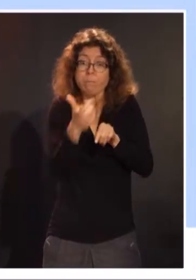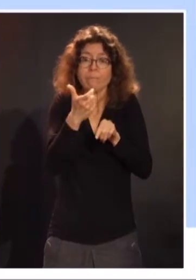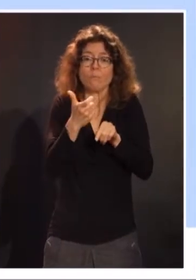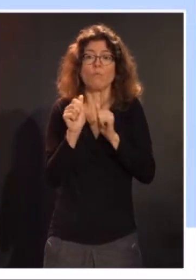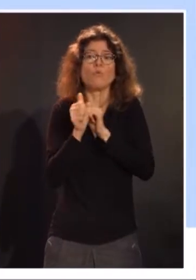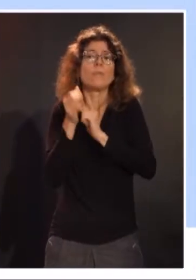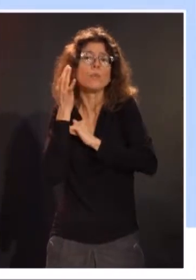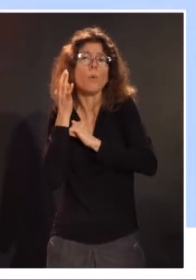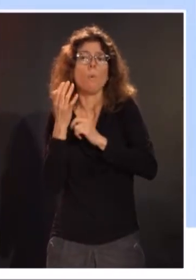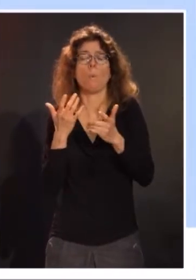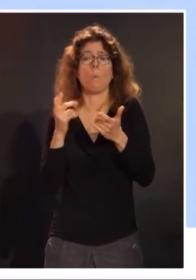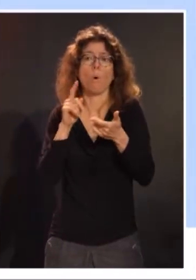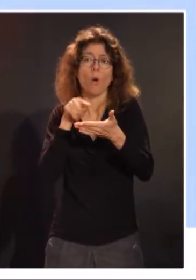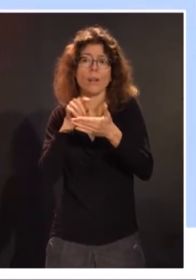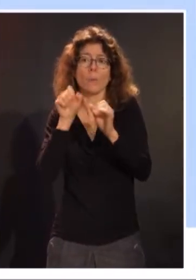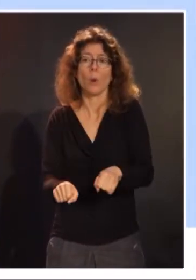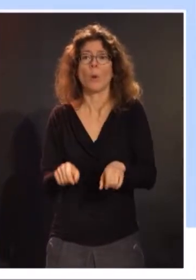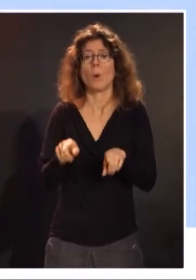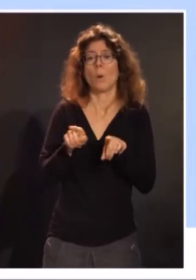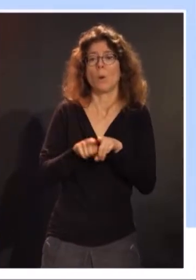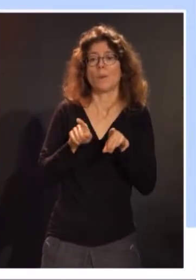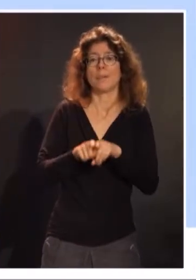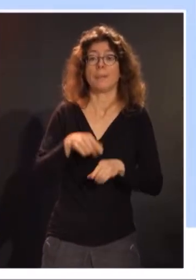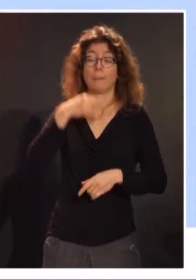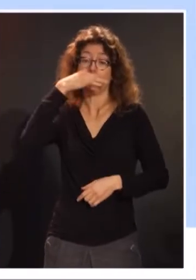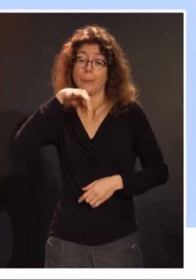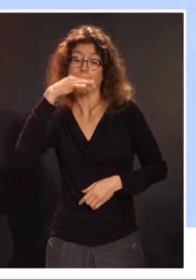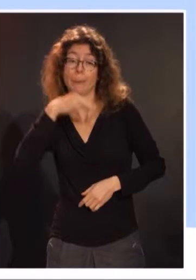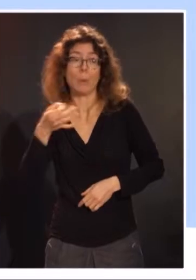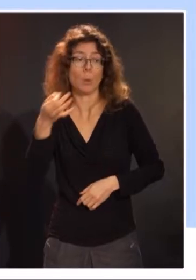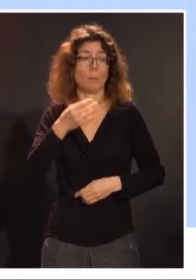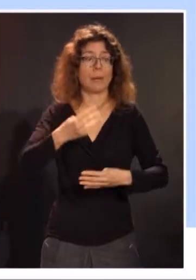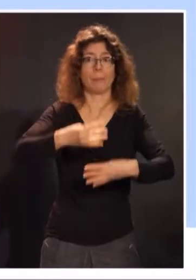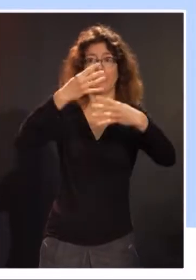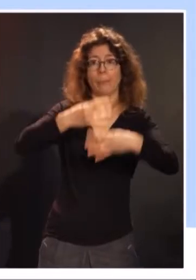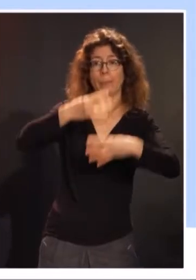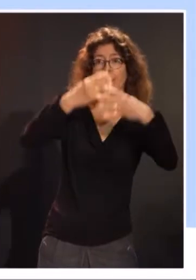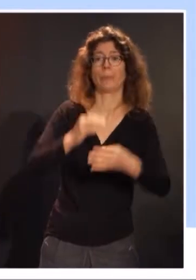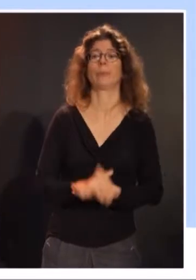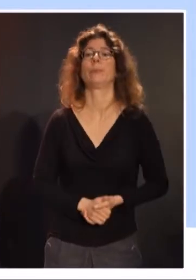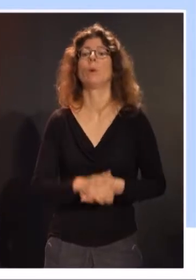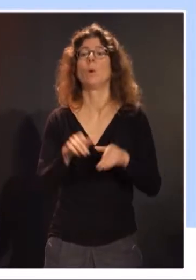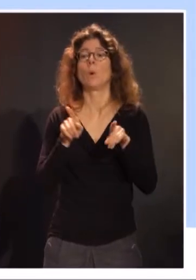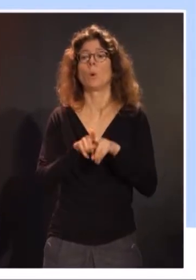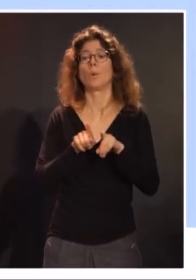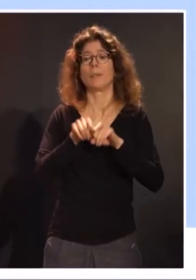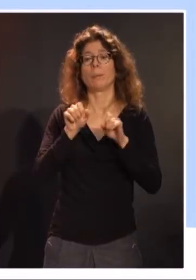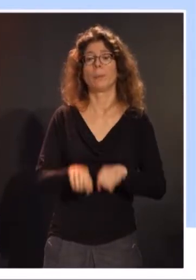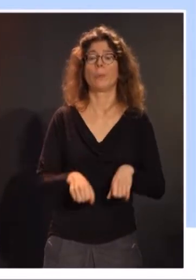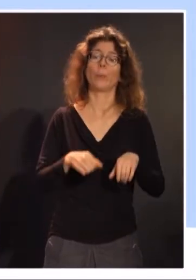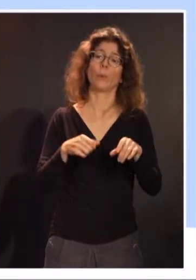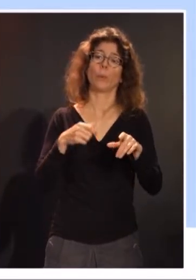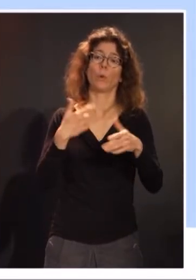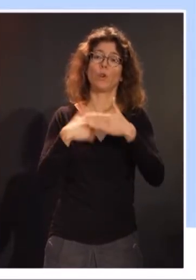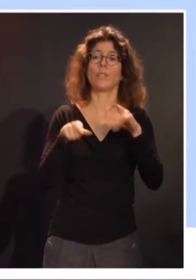traitement de texte, et puis un logiciel qui permet d'annoter les PDF, et j'aurais pu rajouter OneNote pour